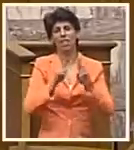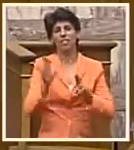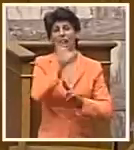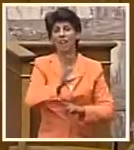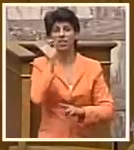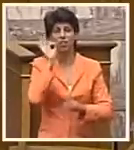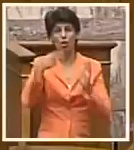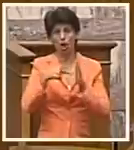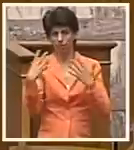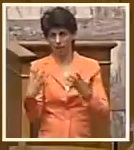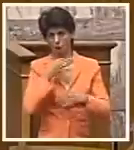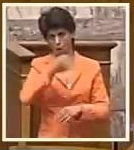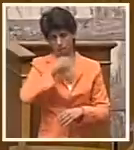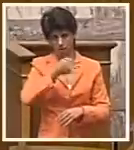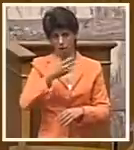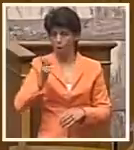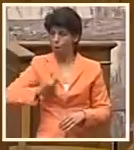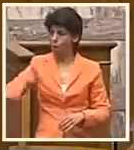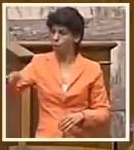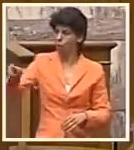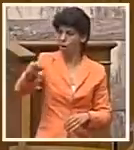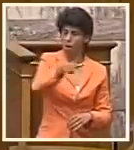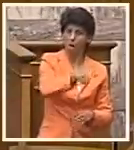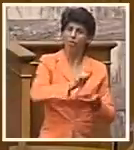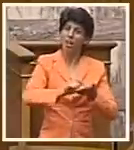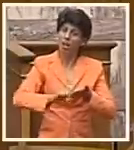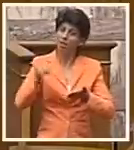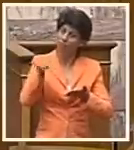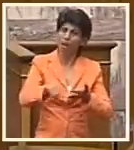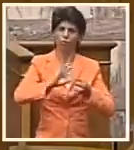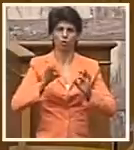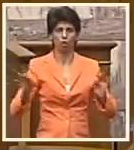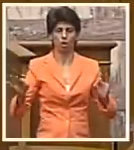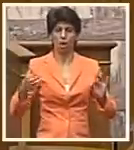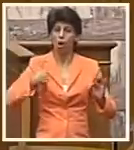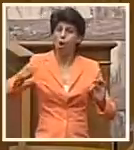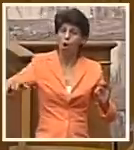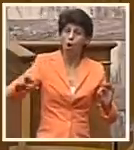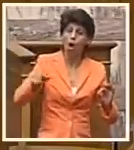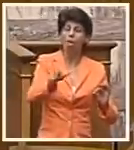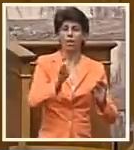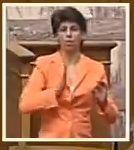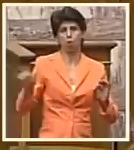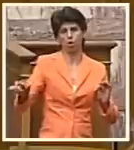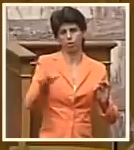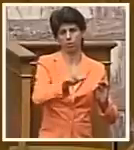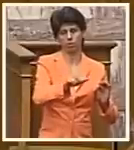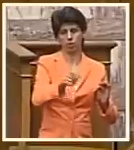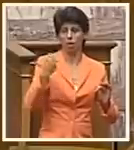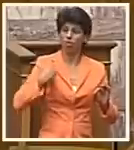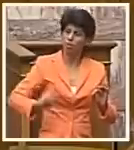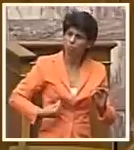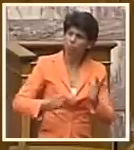το 2009, ο καθένας μας γράφει αυτή την ιστορία. Ο κάθε πολίτης. Ο